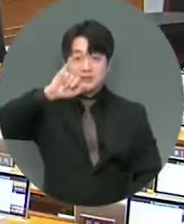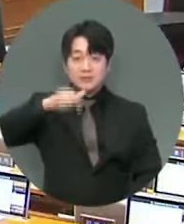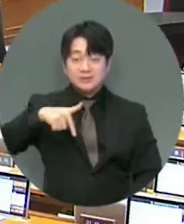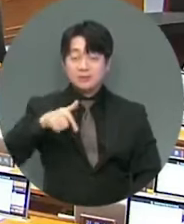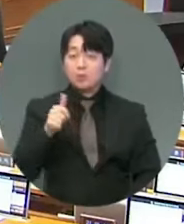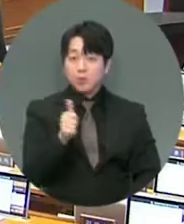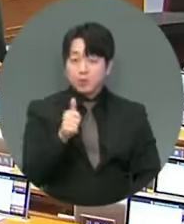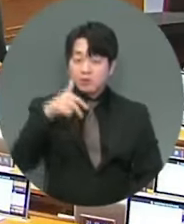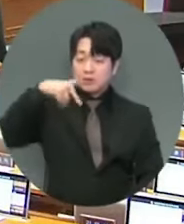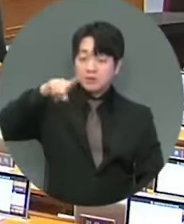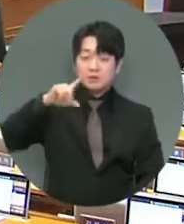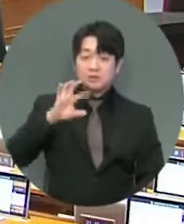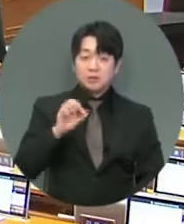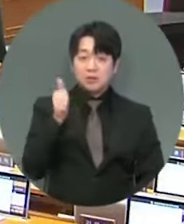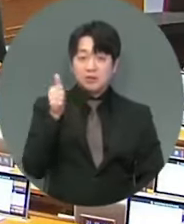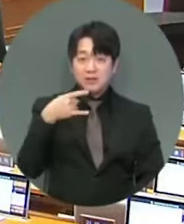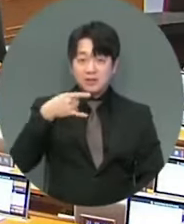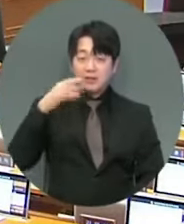정희용 의원,